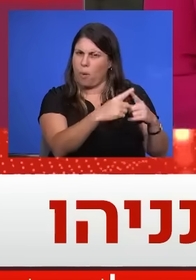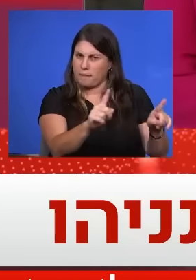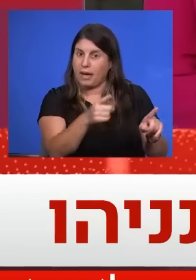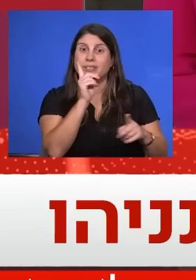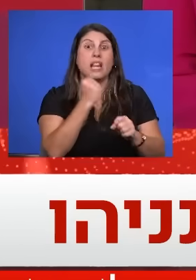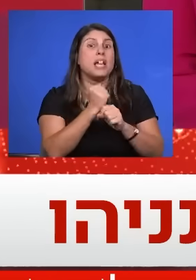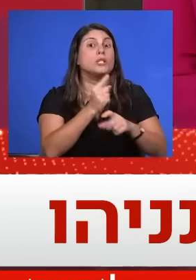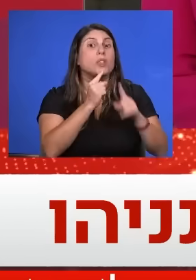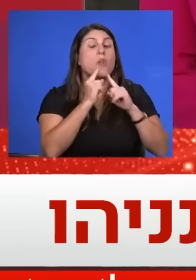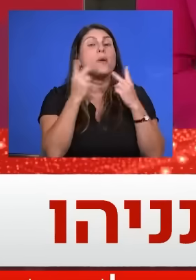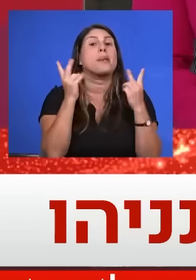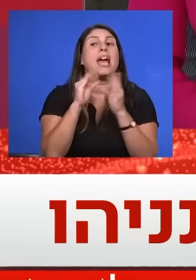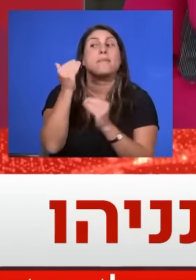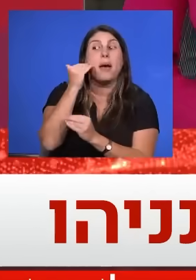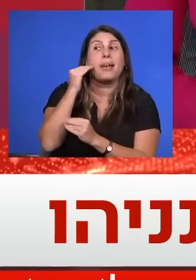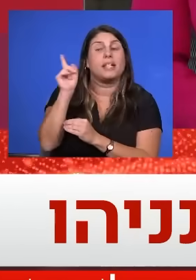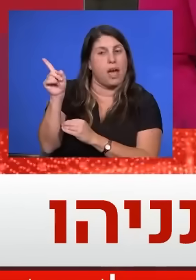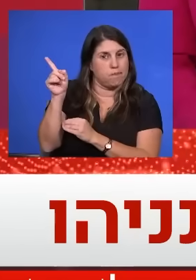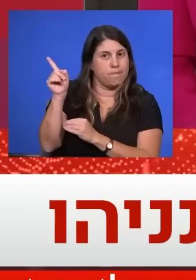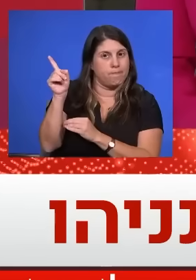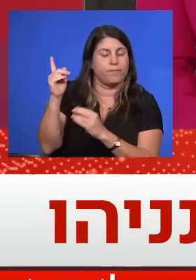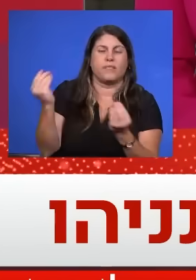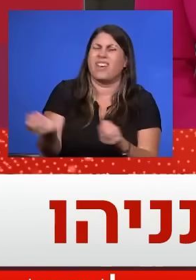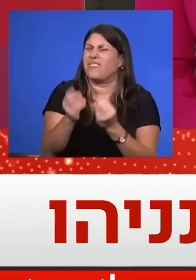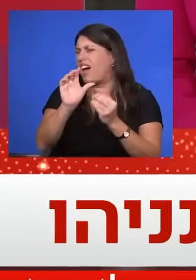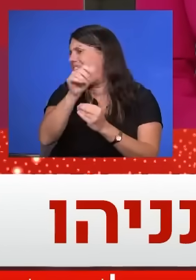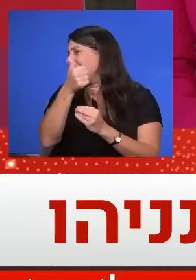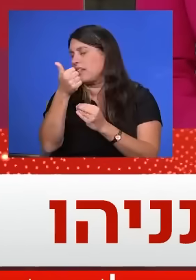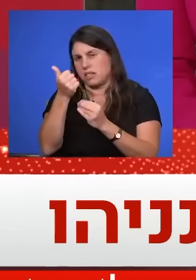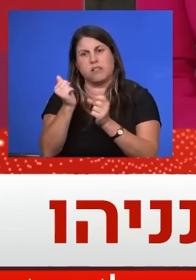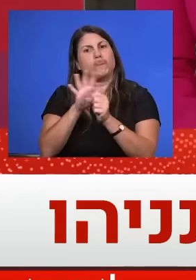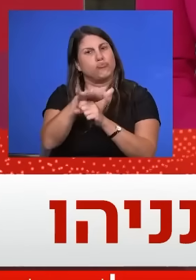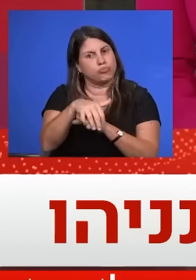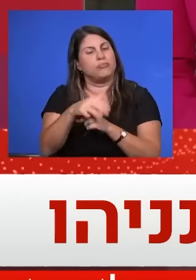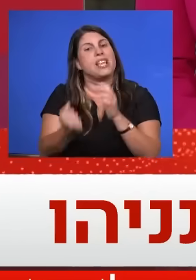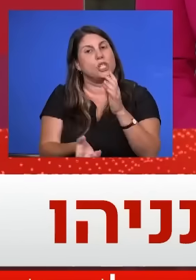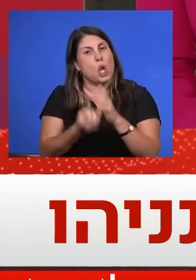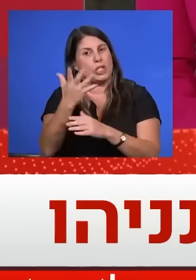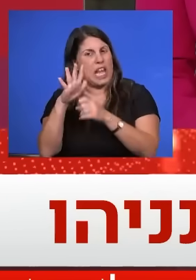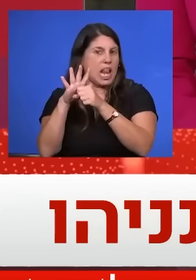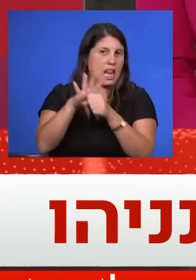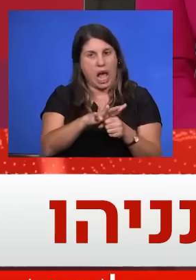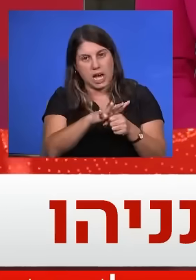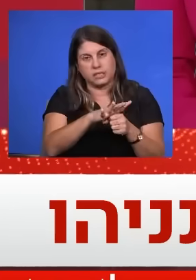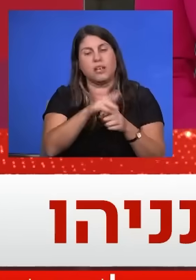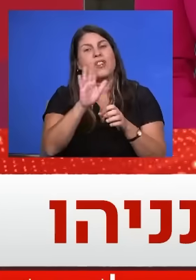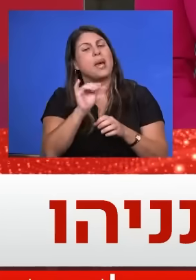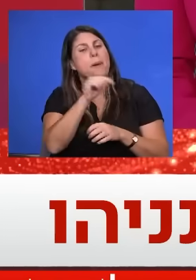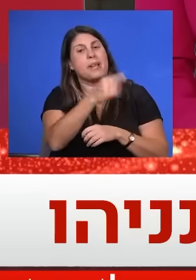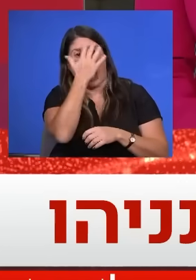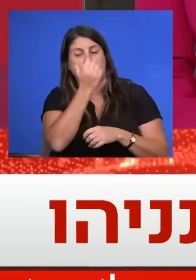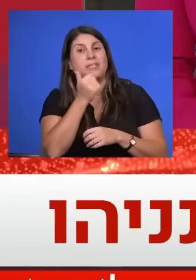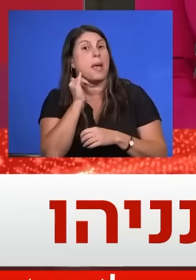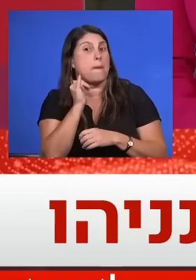האמריקאים. והדבר האפקטיבי ביותר שיוצר לחץ בעזה ומגיע גם עד כדי חמאס, זה הנושא של אין